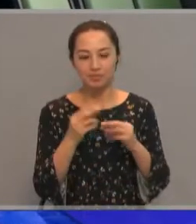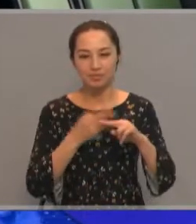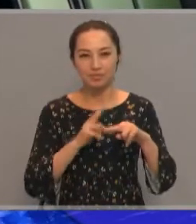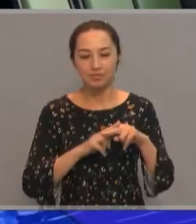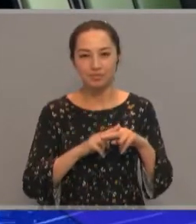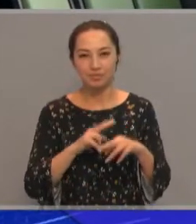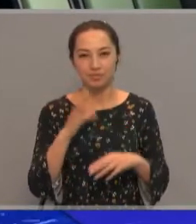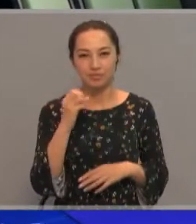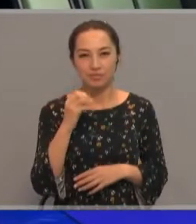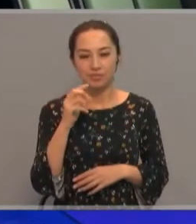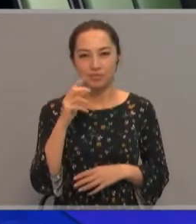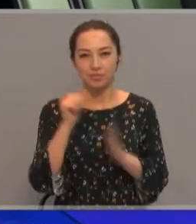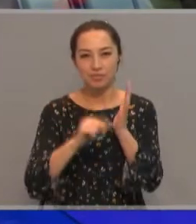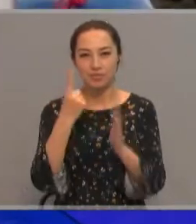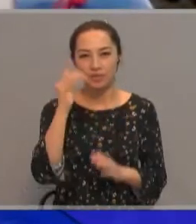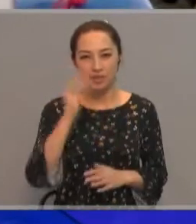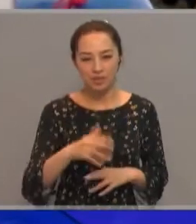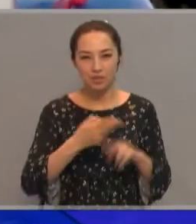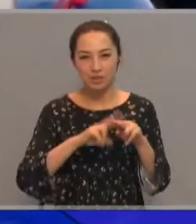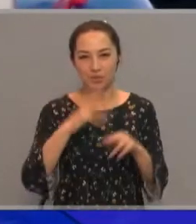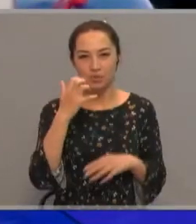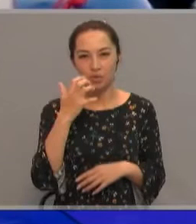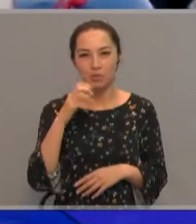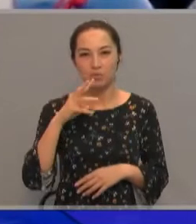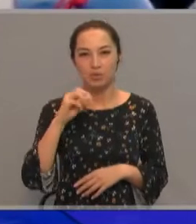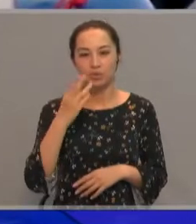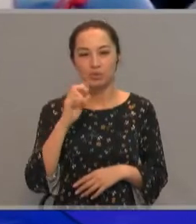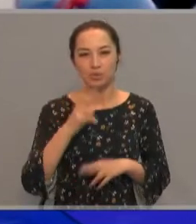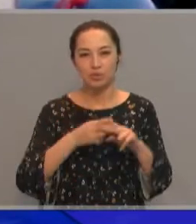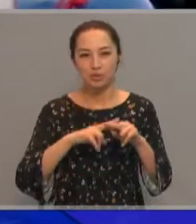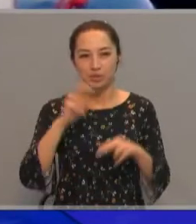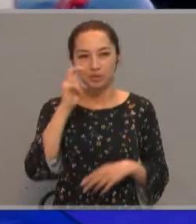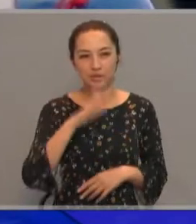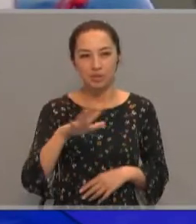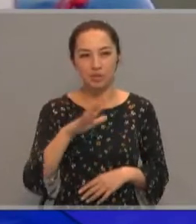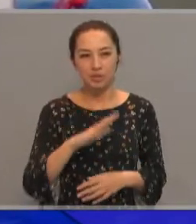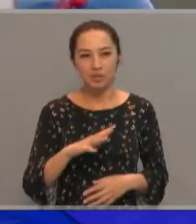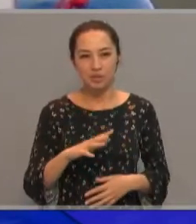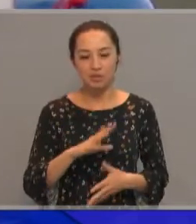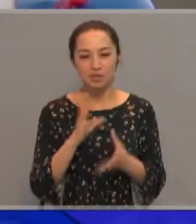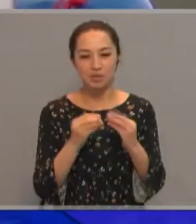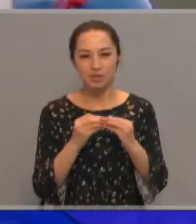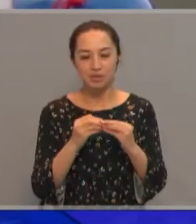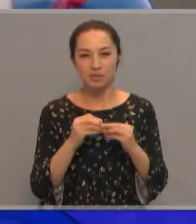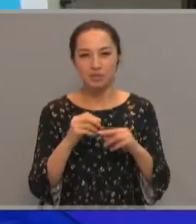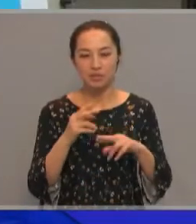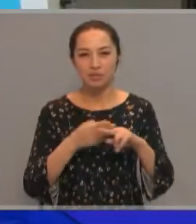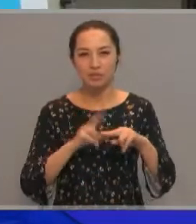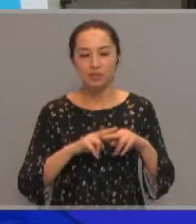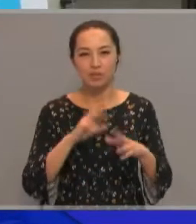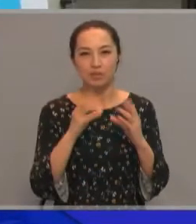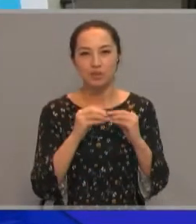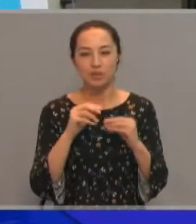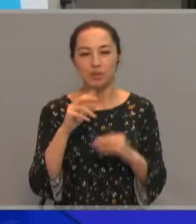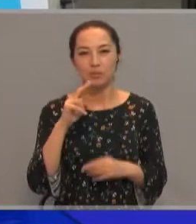служб имеется 61 500 мешков с песком и 482 тонны инертного материала. На